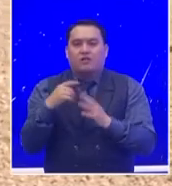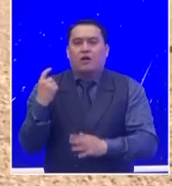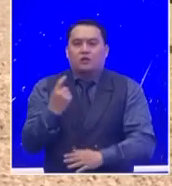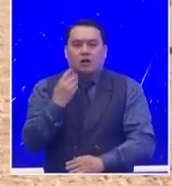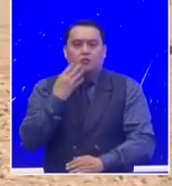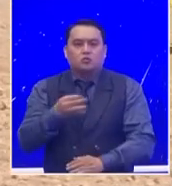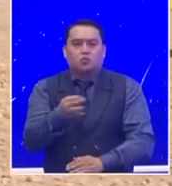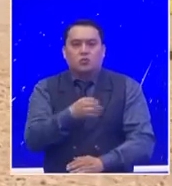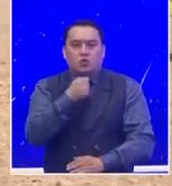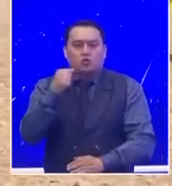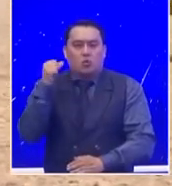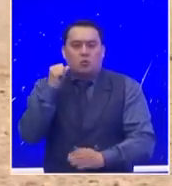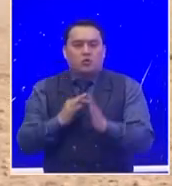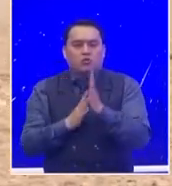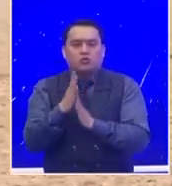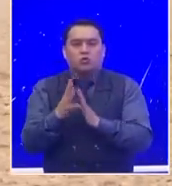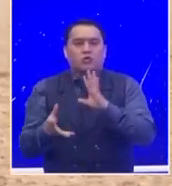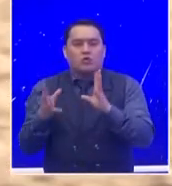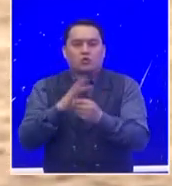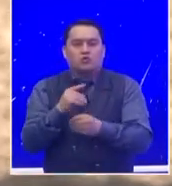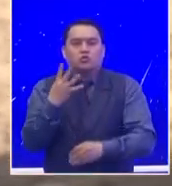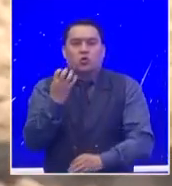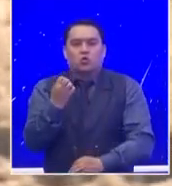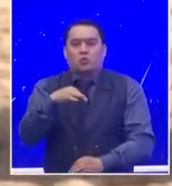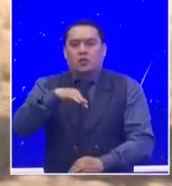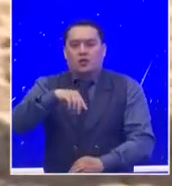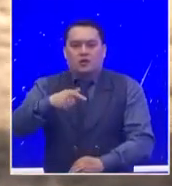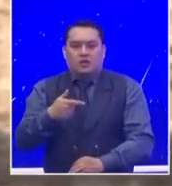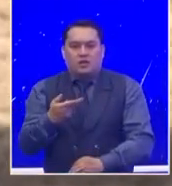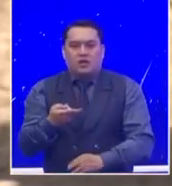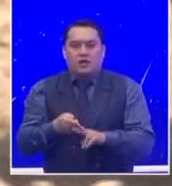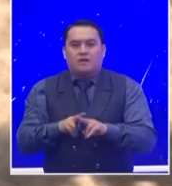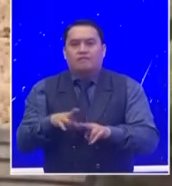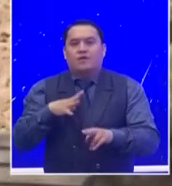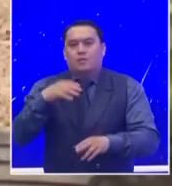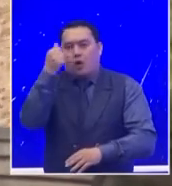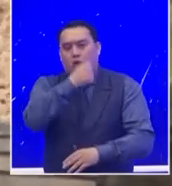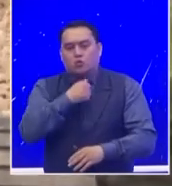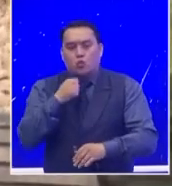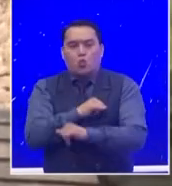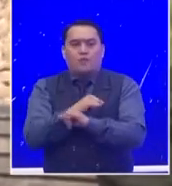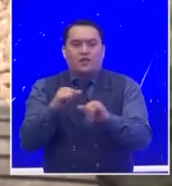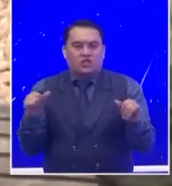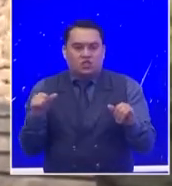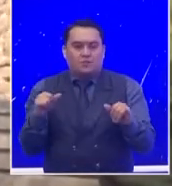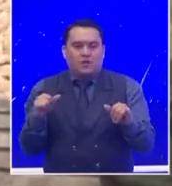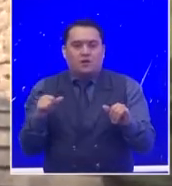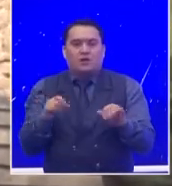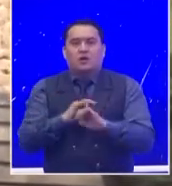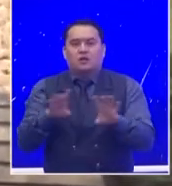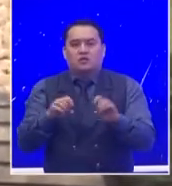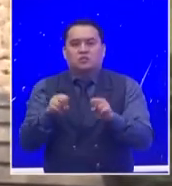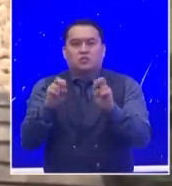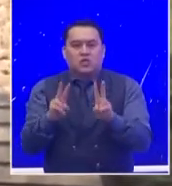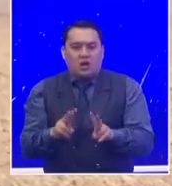В прошлом году выращена продукция на сумму около 400 миллиардов тенге. В этом году эта цифра увеличится, заверяют